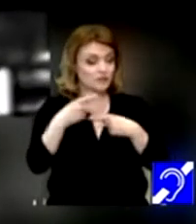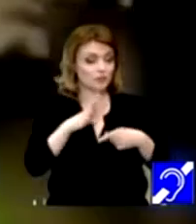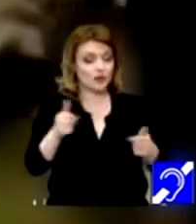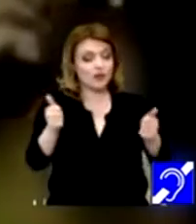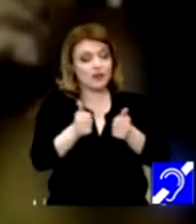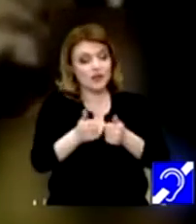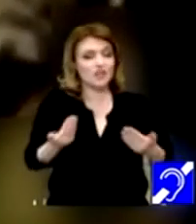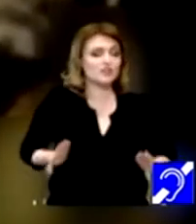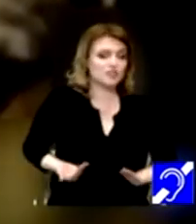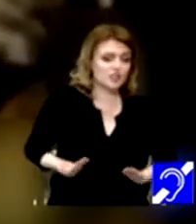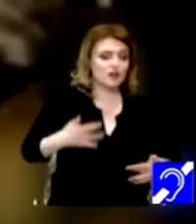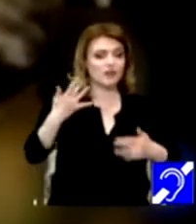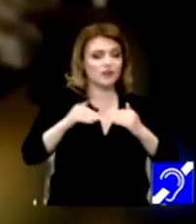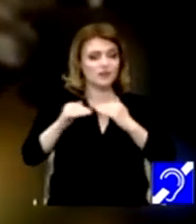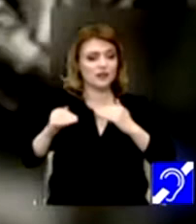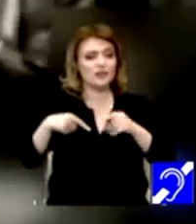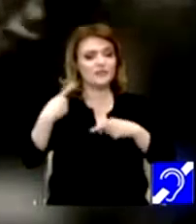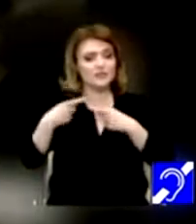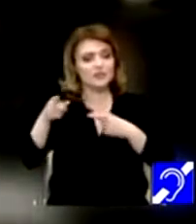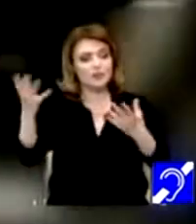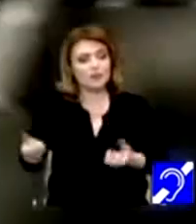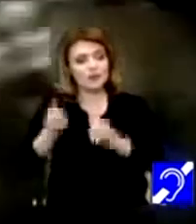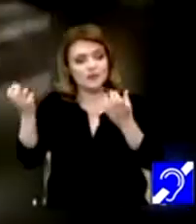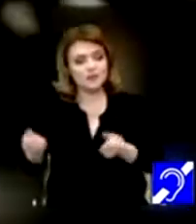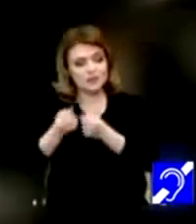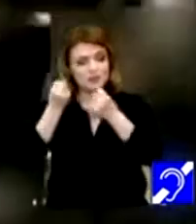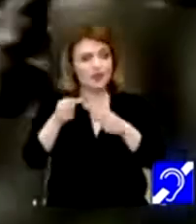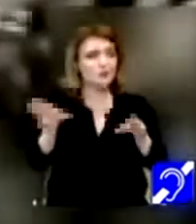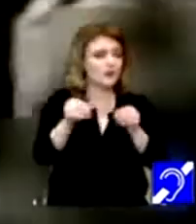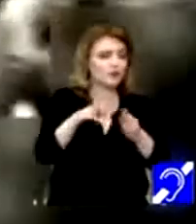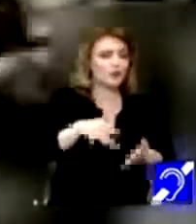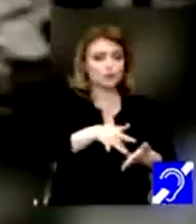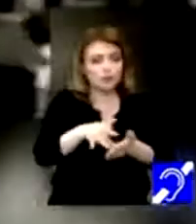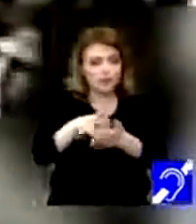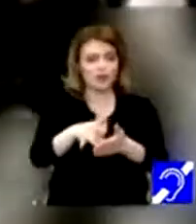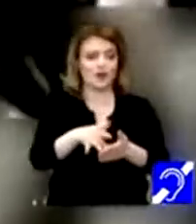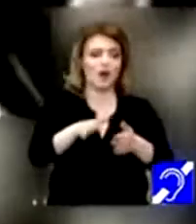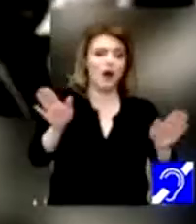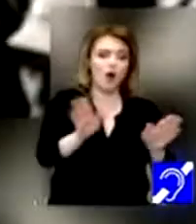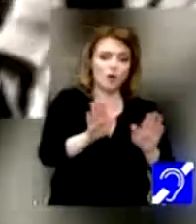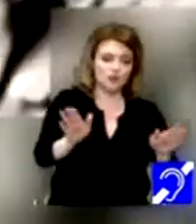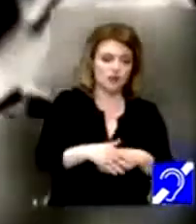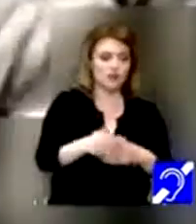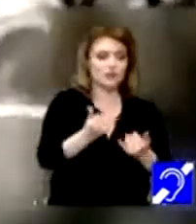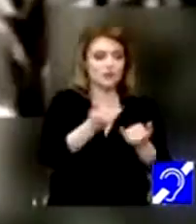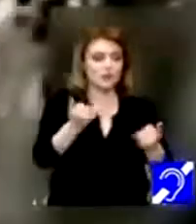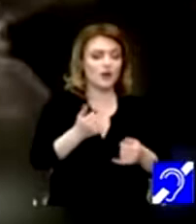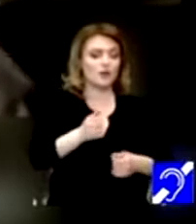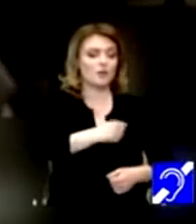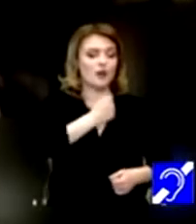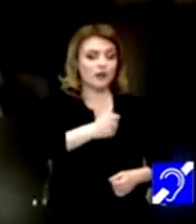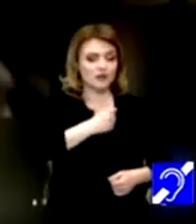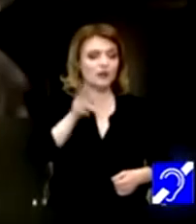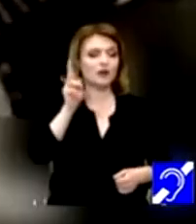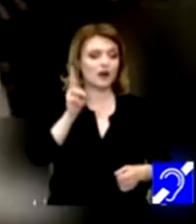și în viață și pe scenă, l-a motivat de-a lungul anilor. Împreună au mers în turnee și le-au cântat militarilor care au luptat în războiul de pe Nistru